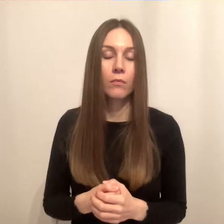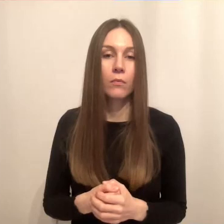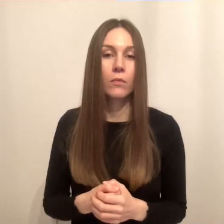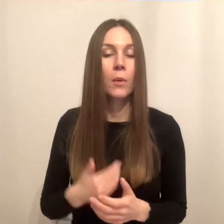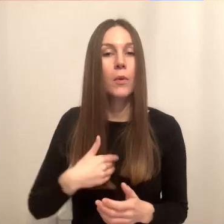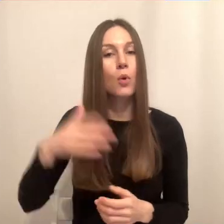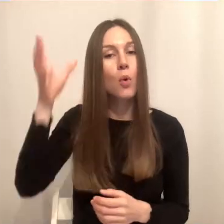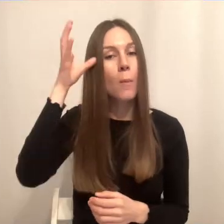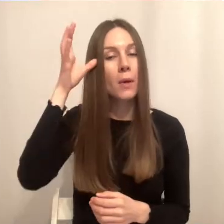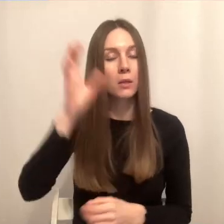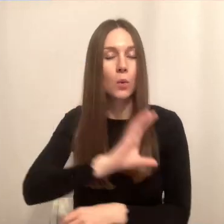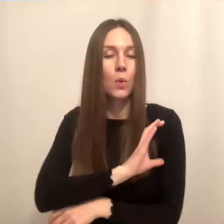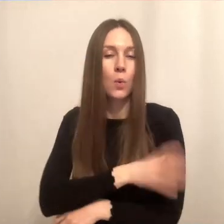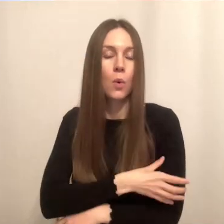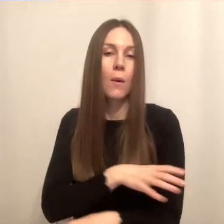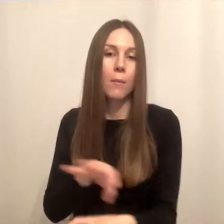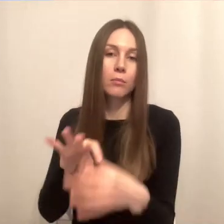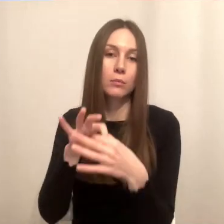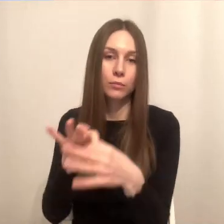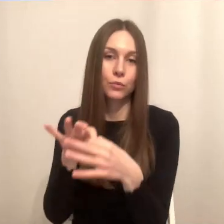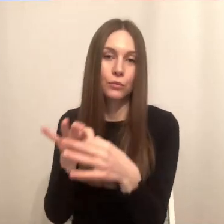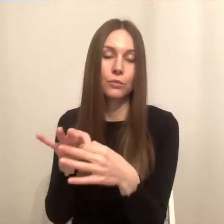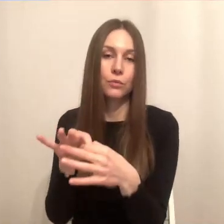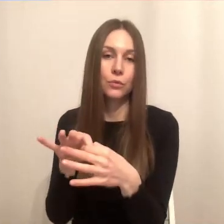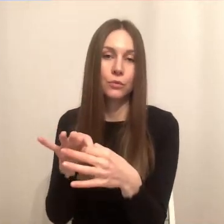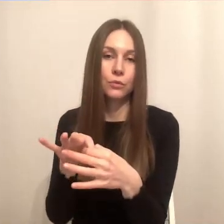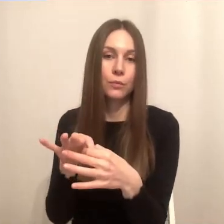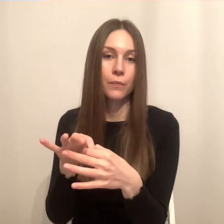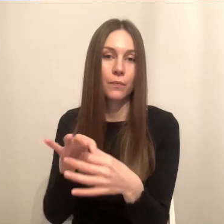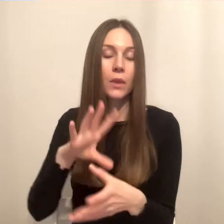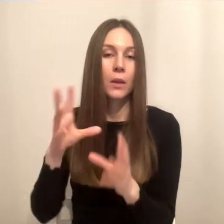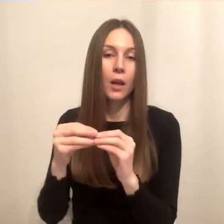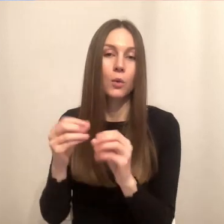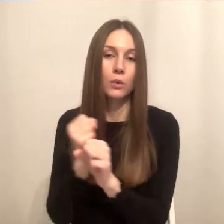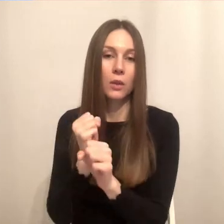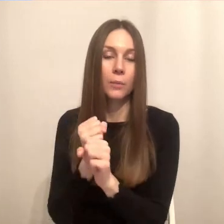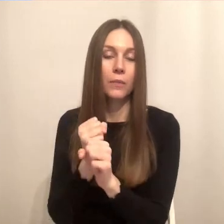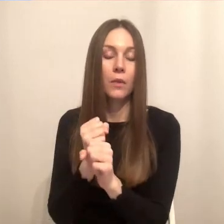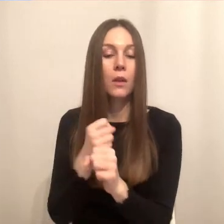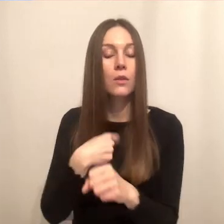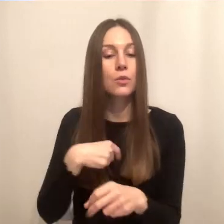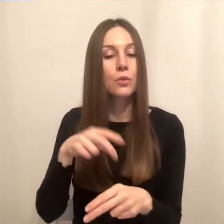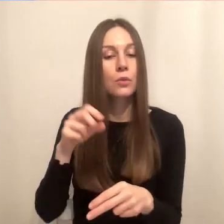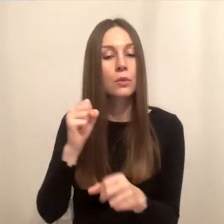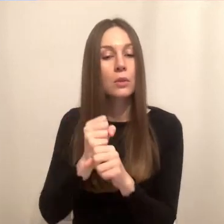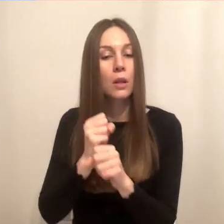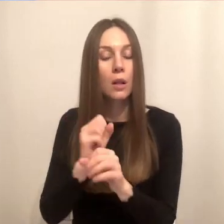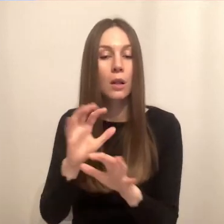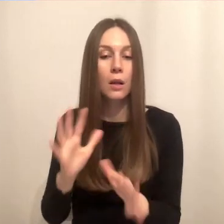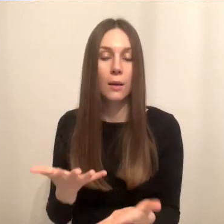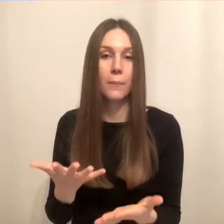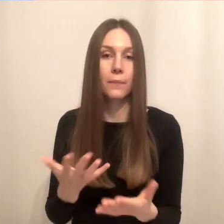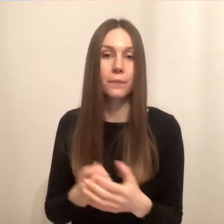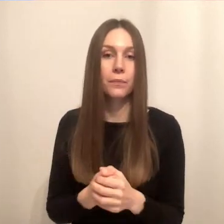tai yra bendradarbiavimo. Todėl tikrai, ką padaryčiau, tai yra vėl